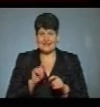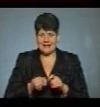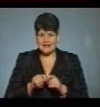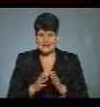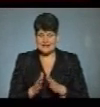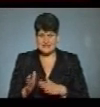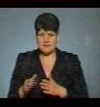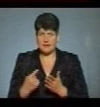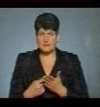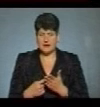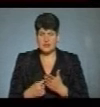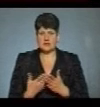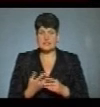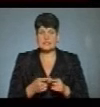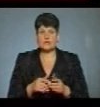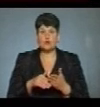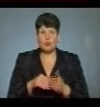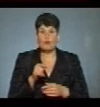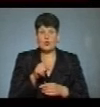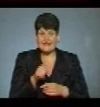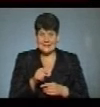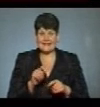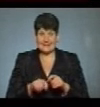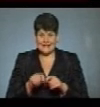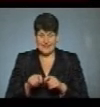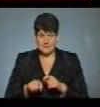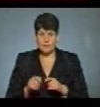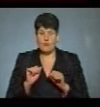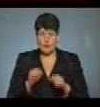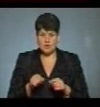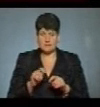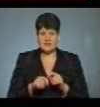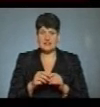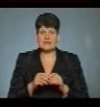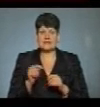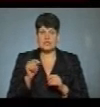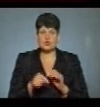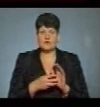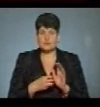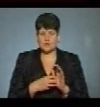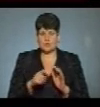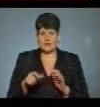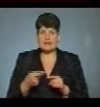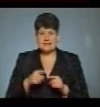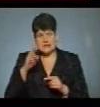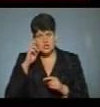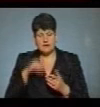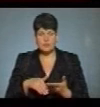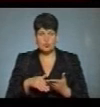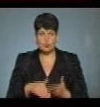підтвердження коронавірусу. За допомогою цих тестів можна обстежити 1800 осіб. Це державна допомога, повідомив